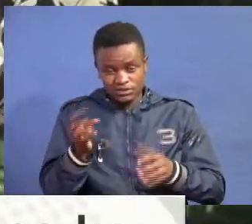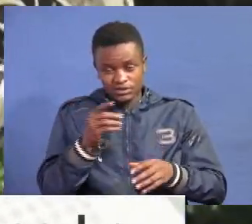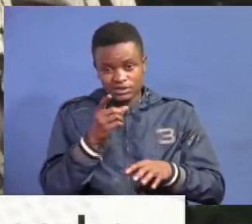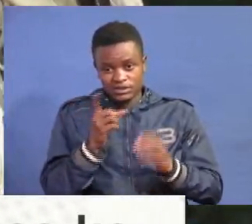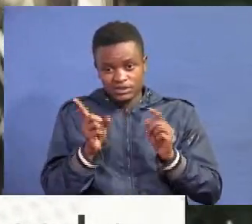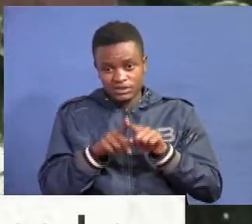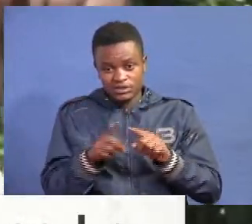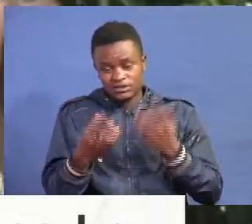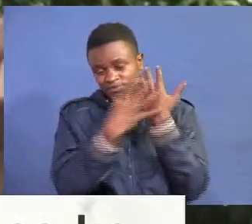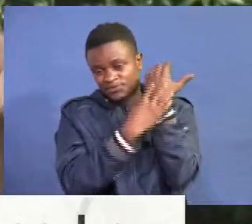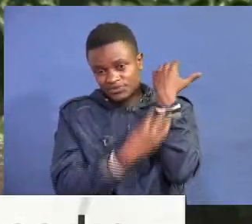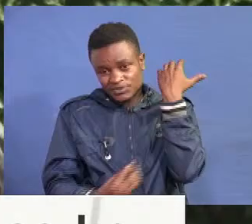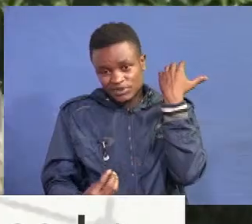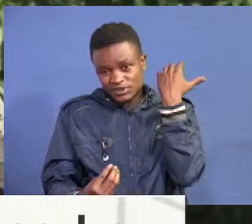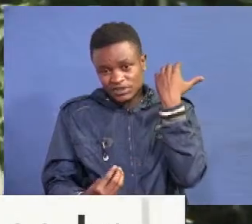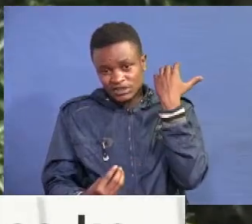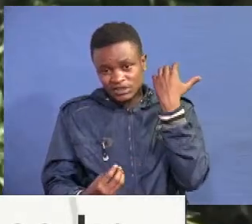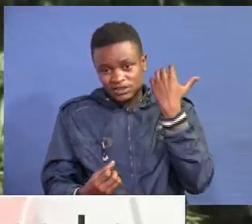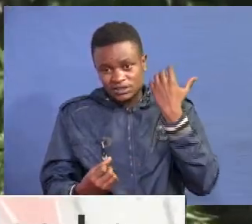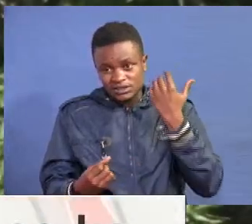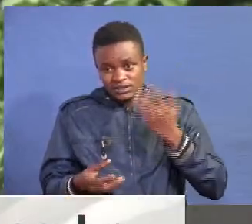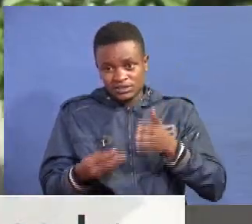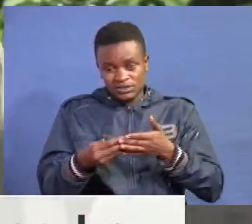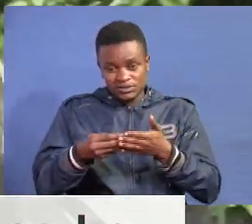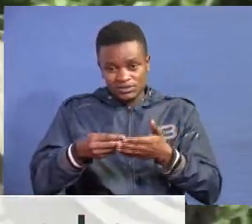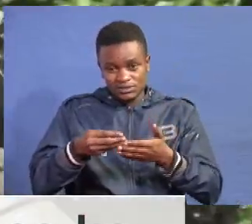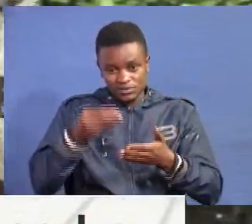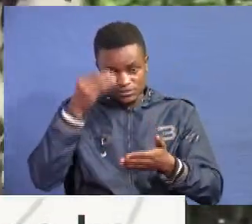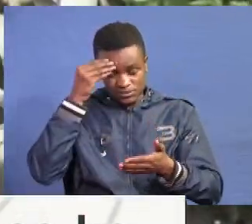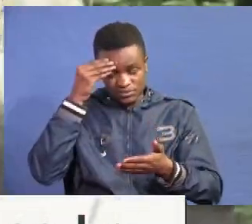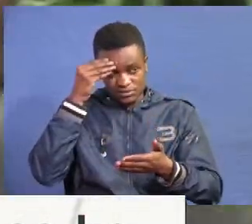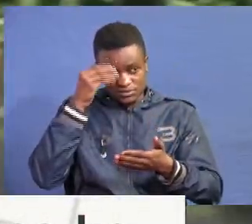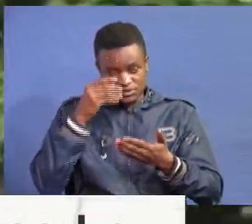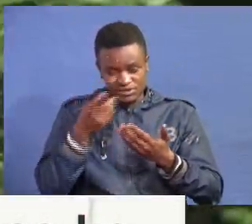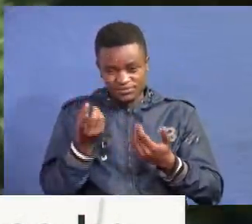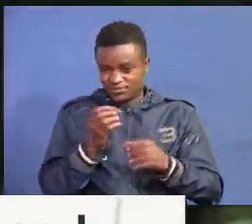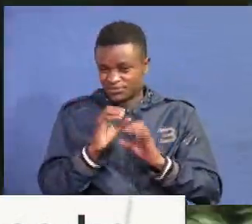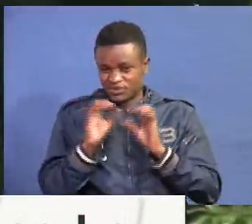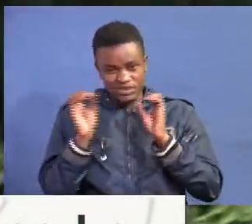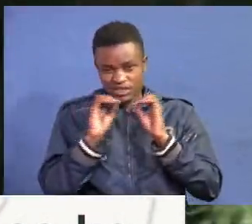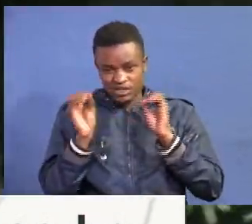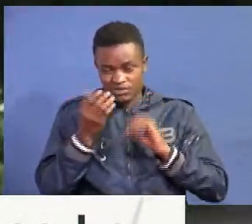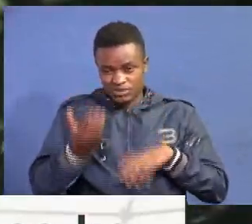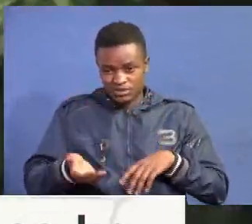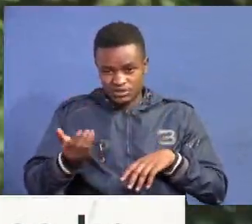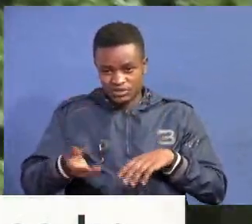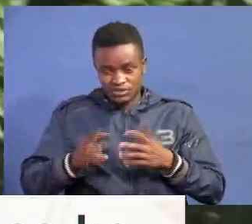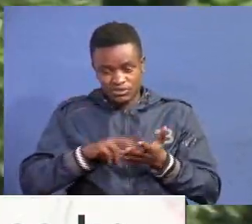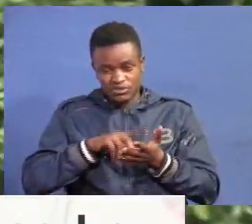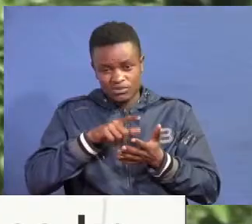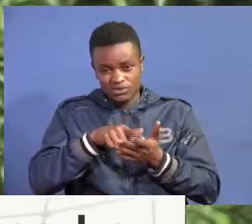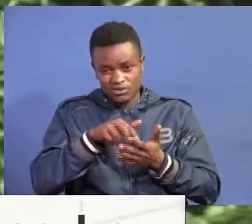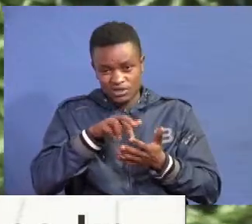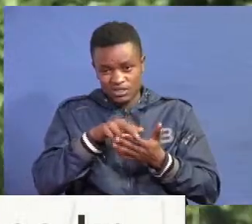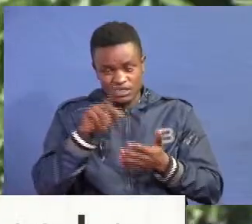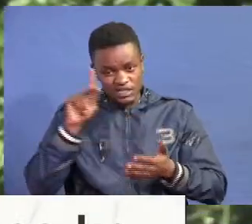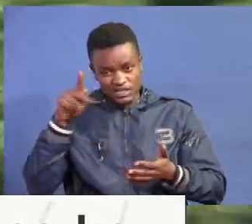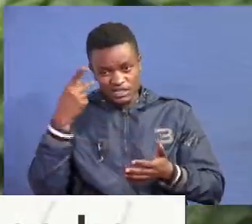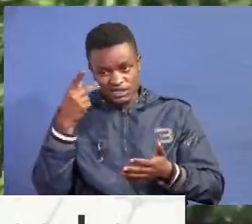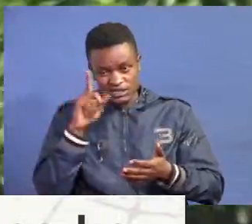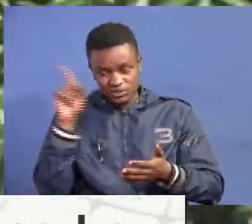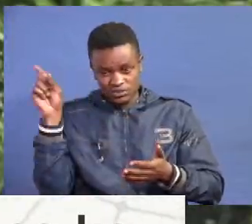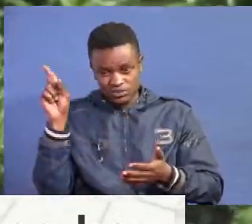karibu milioni 4 they are unemployed, hawana kazi. Hakuna kijana ambaye ametembea nchi ya Kenya kama sio Peter